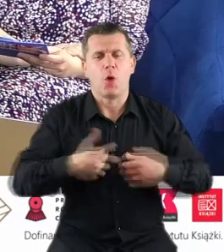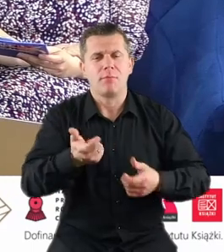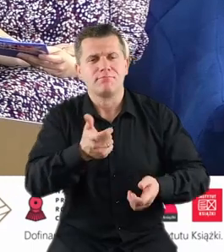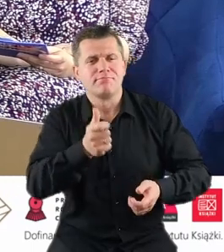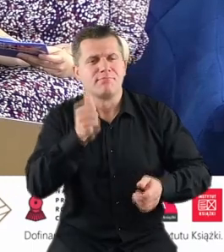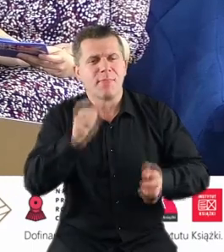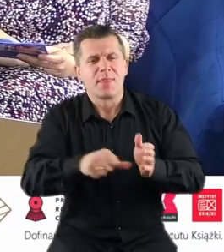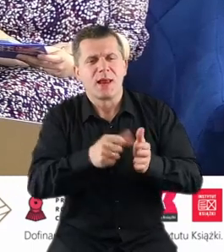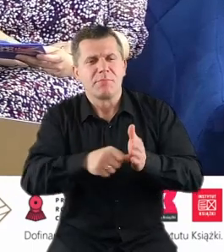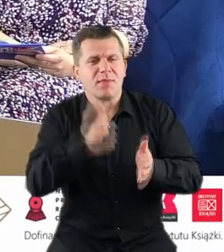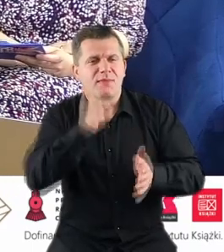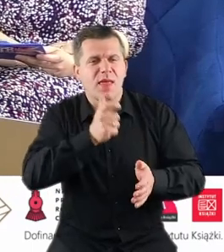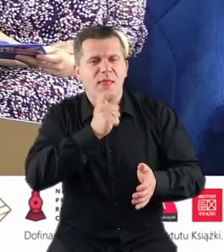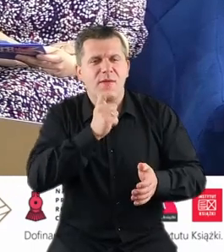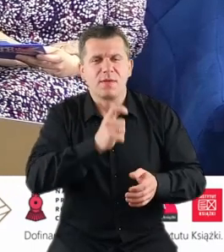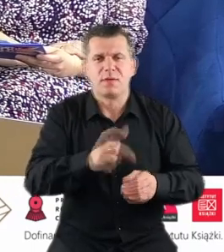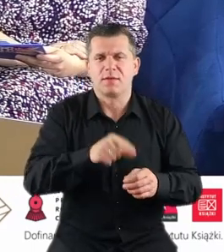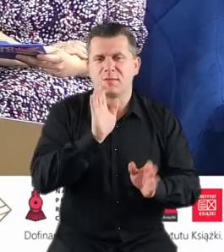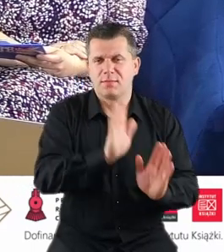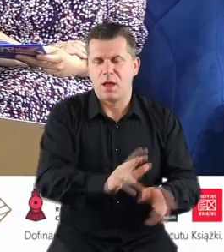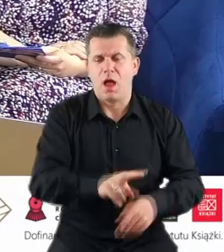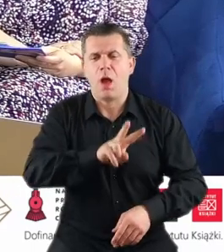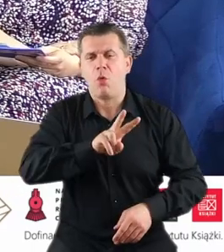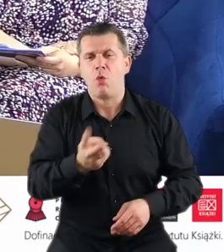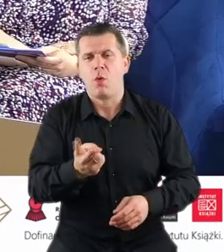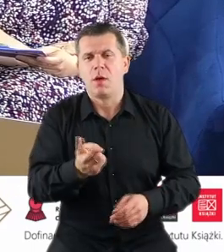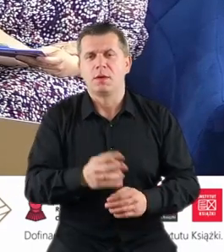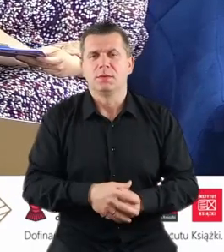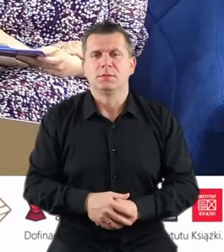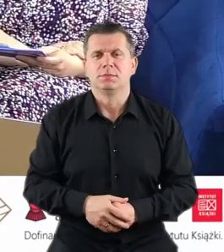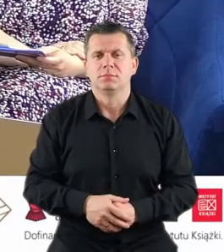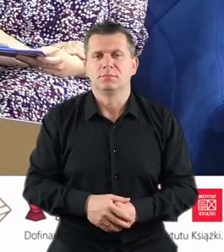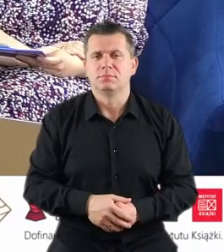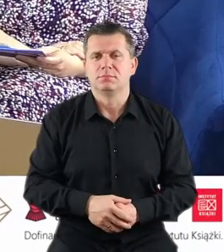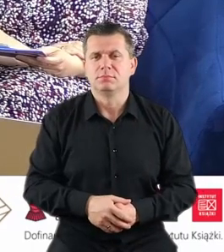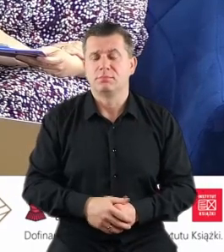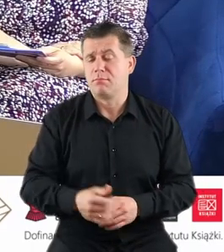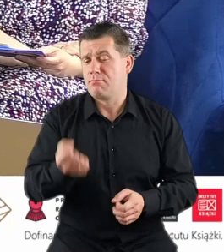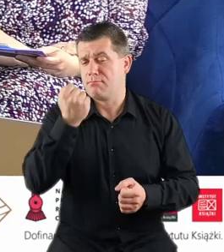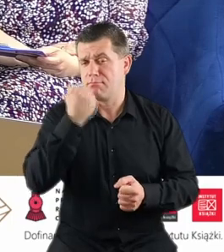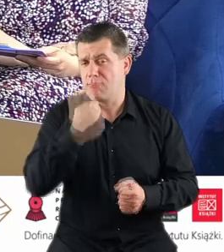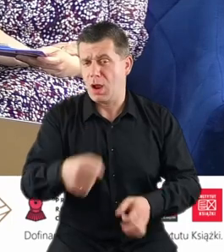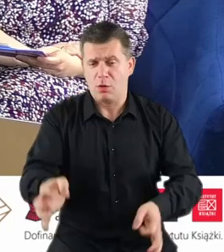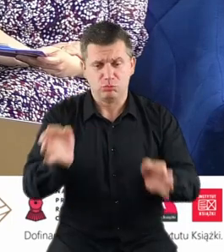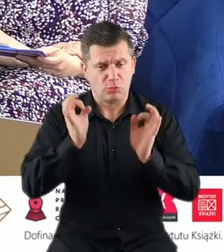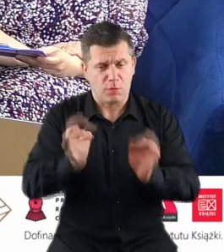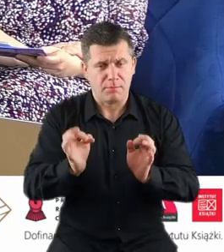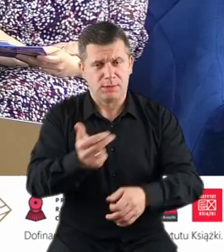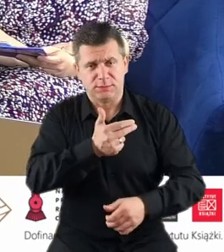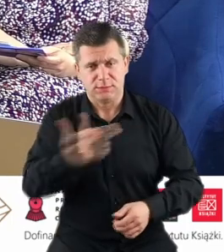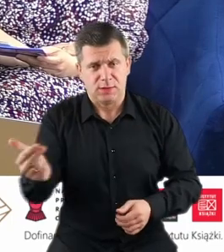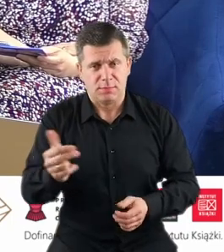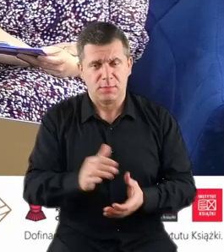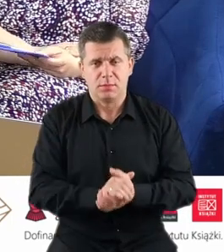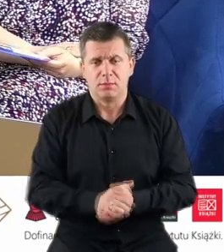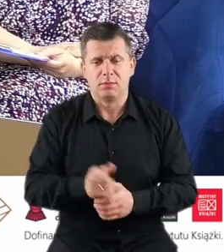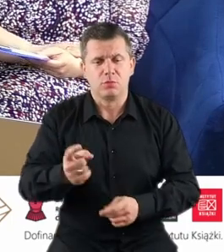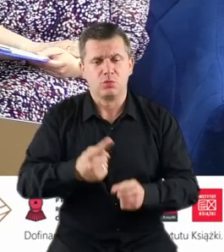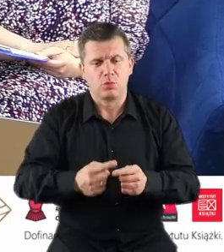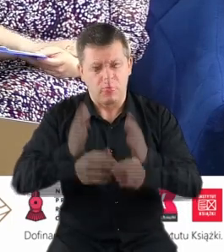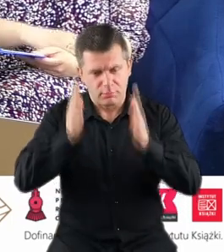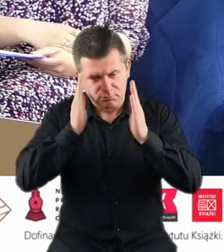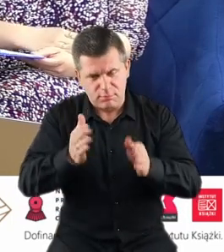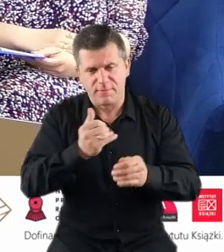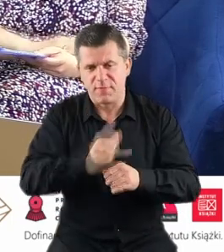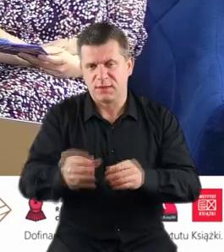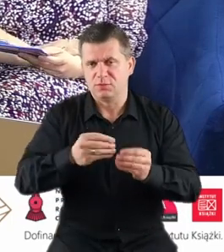detektywa Leo Harrisa. A druga dotyczy bardzo współczesnych i aktualnych tematów. Jej poświęcimy trochę